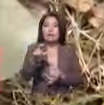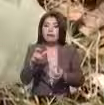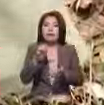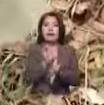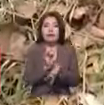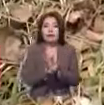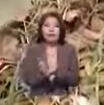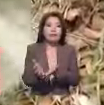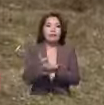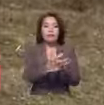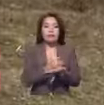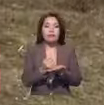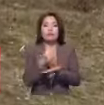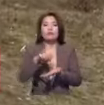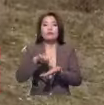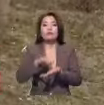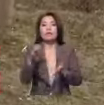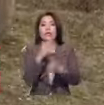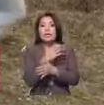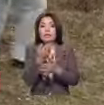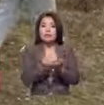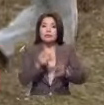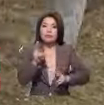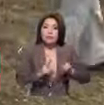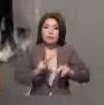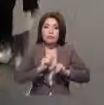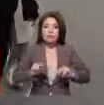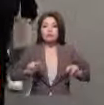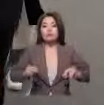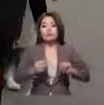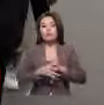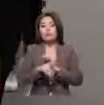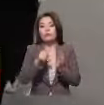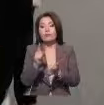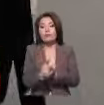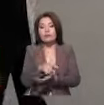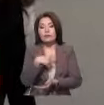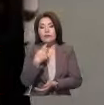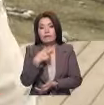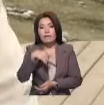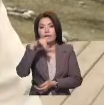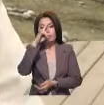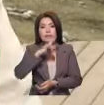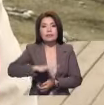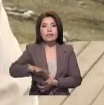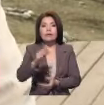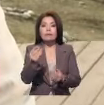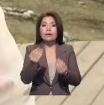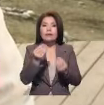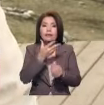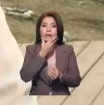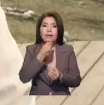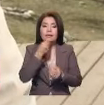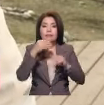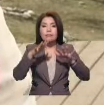атсалысты. Ұйымдастырушылар экологиялық тәрбие беру табиғатқа деген жанашырлықты насихаттау міндетіміз дейді. Қазақстанның көрнекті саяси